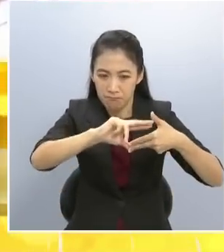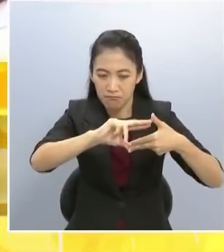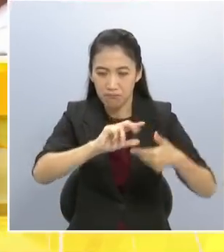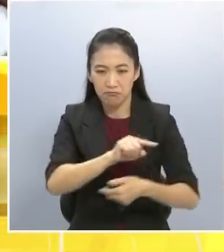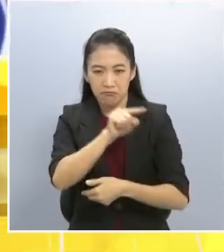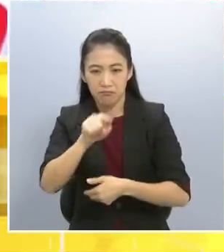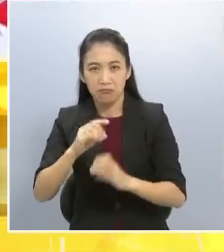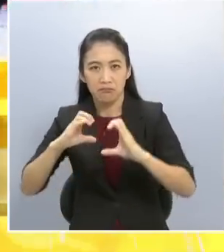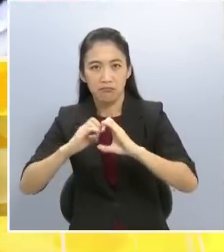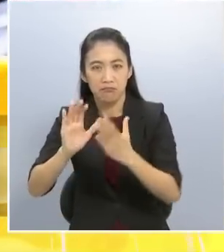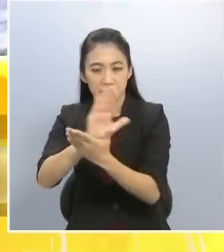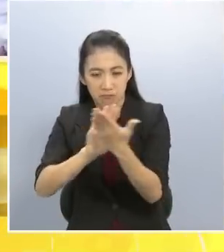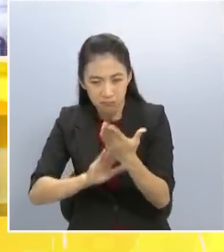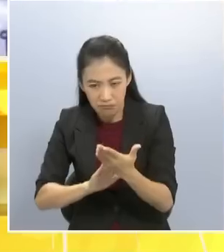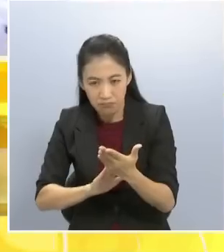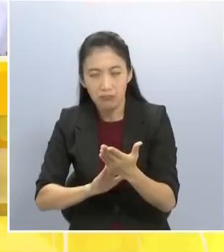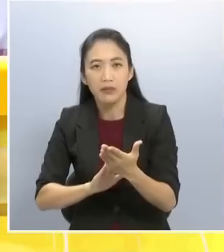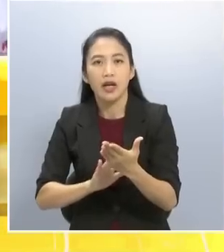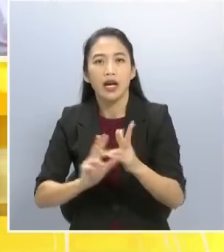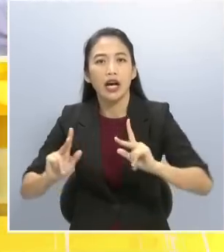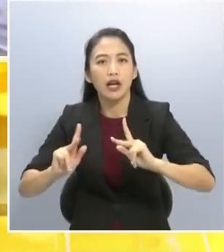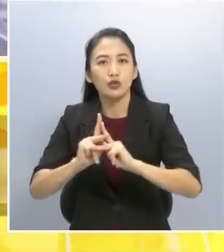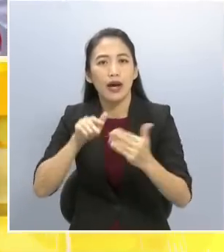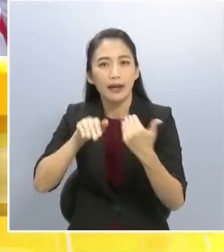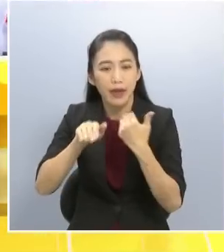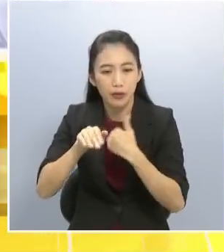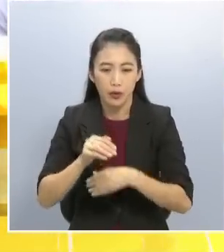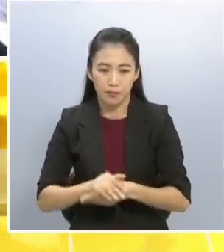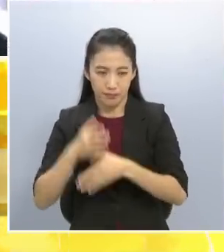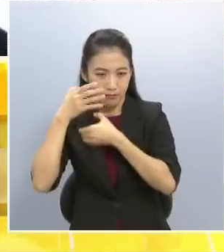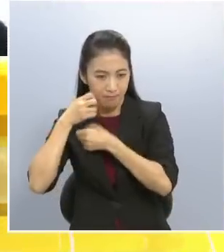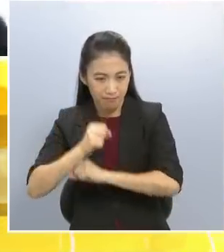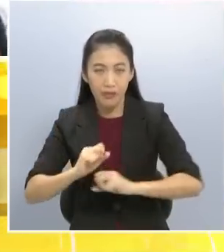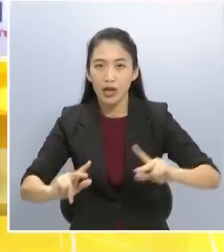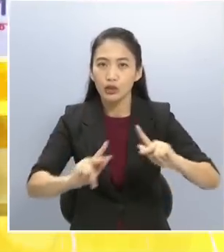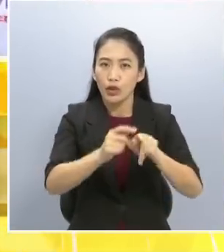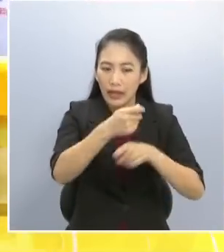มาเป็นว่าการคมนาคมเอาประชาธิปัตย์มาเป็นเกษตร